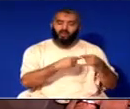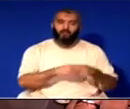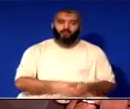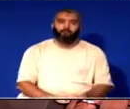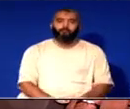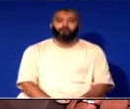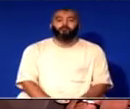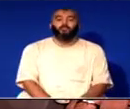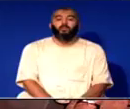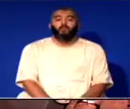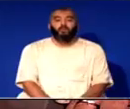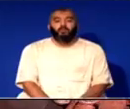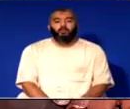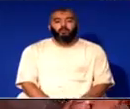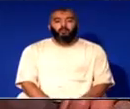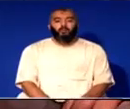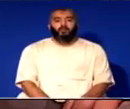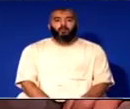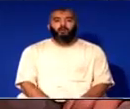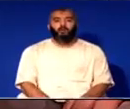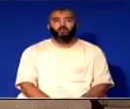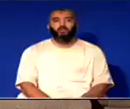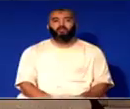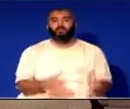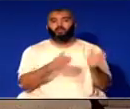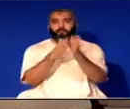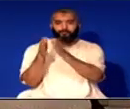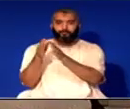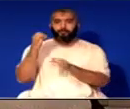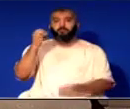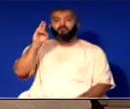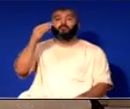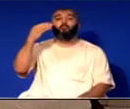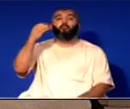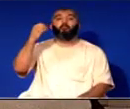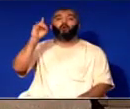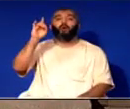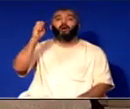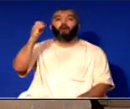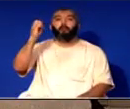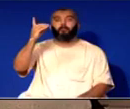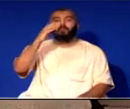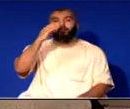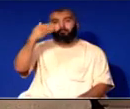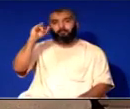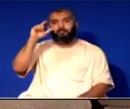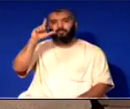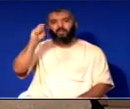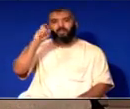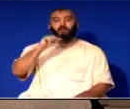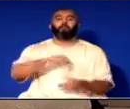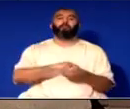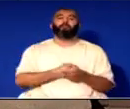ان شاء الله رب العالمين. ام محمد من ميلا تسال عن الصور التي توضع في المنزل، تقول قالوا لها باللي ما